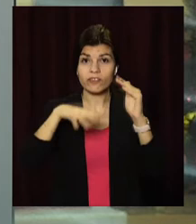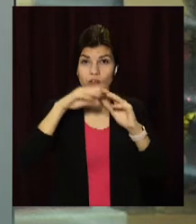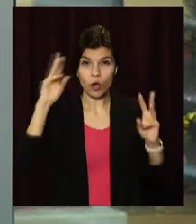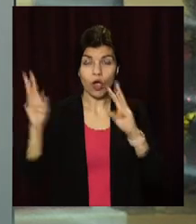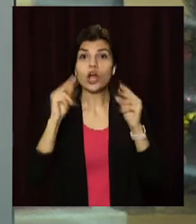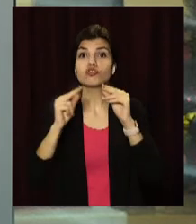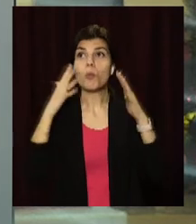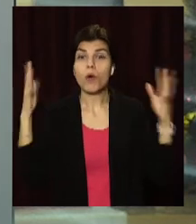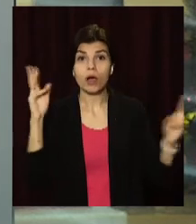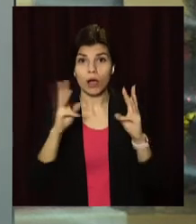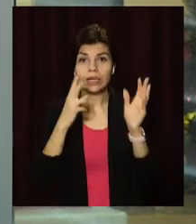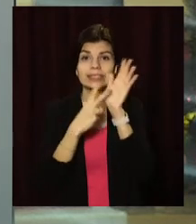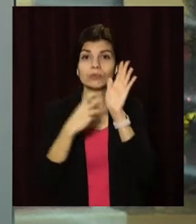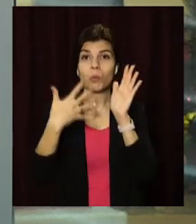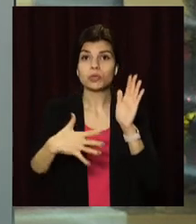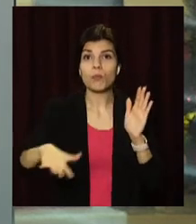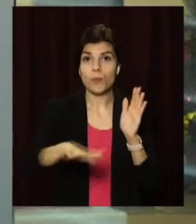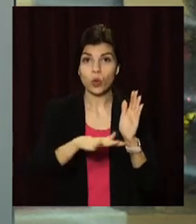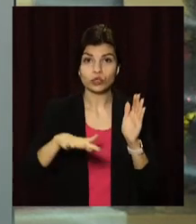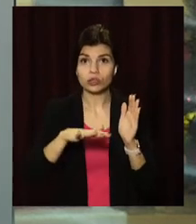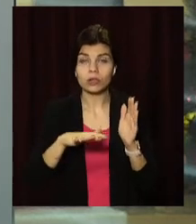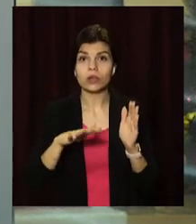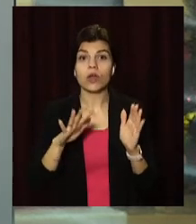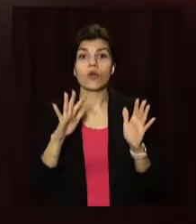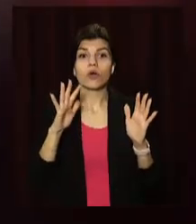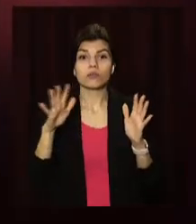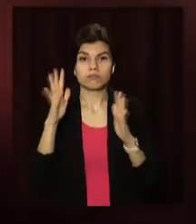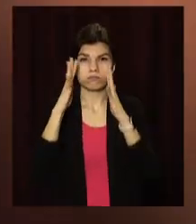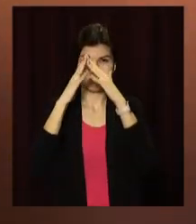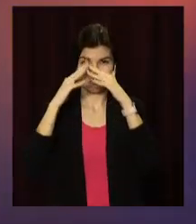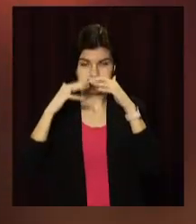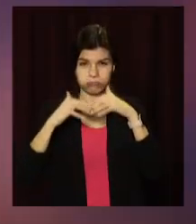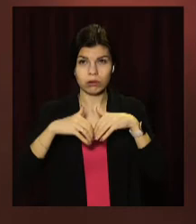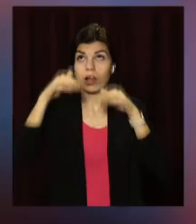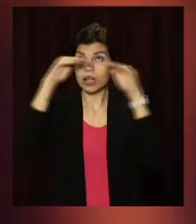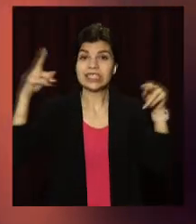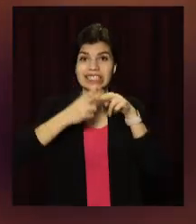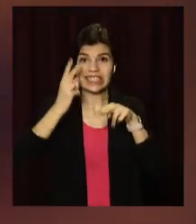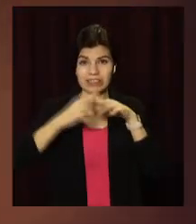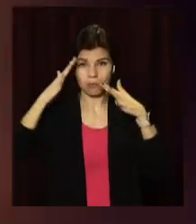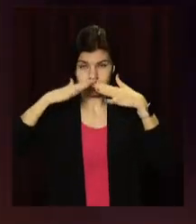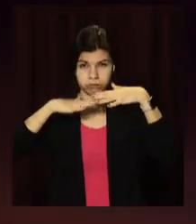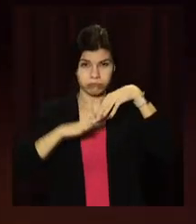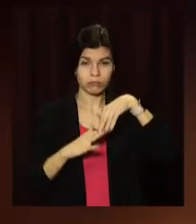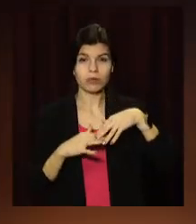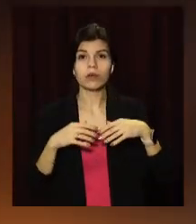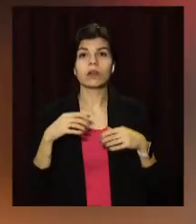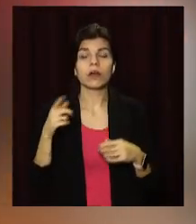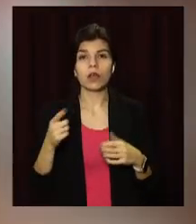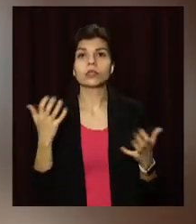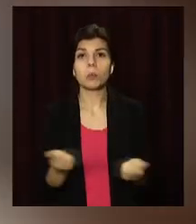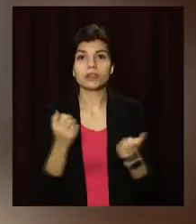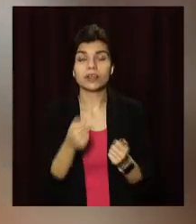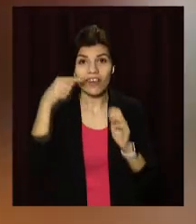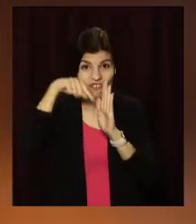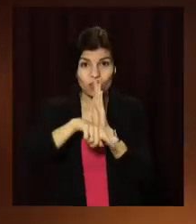пожежі 750 квадратних метрів сталося руйнування металевого даху. Приборкуючи полум'я, вогнеборці знайшли всередині будівлі ще